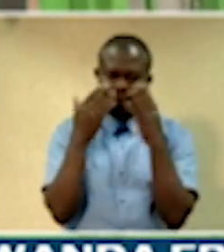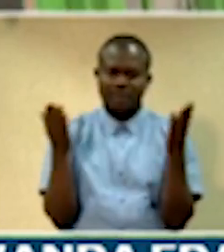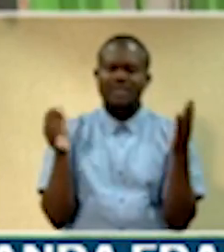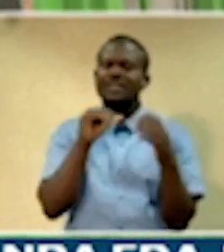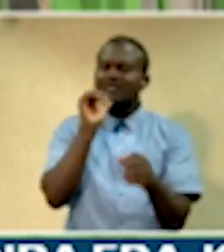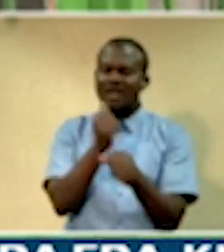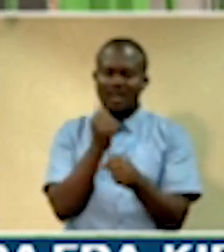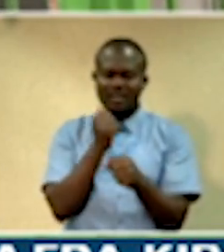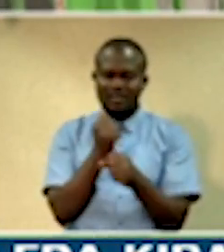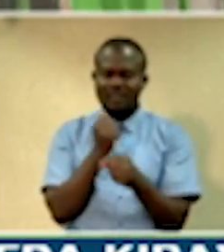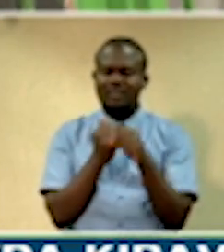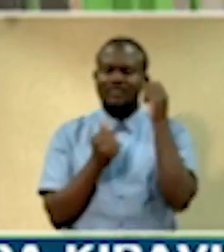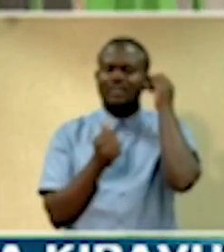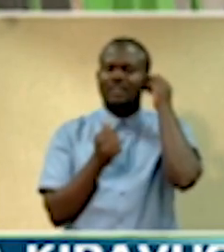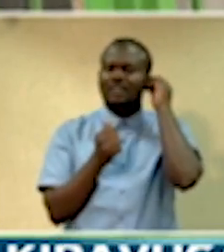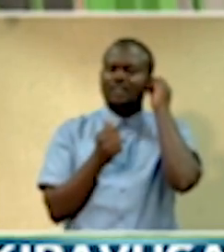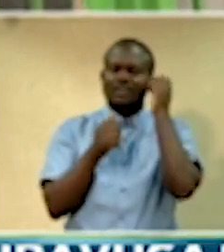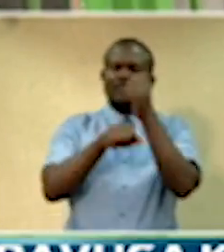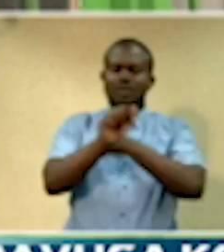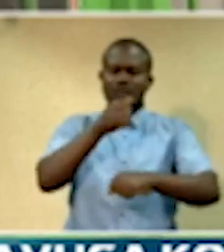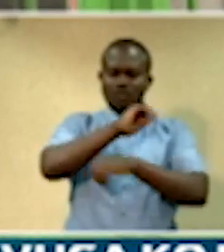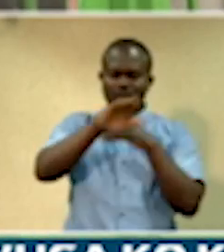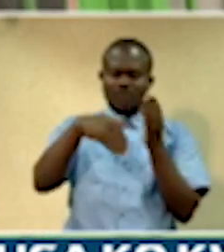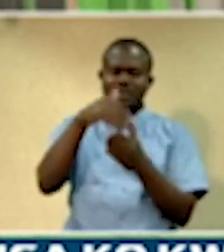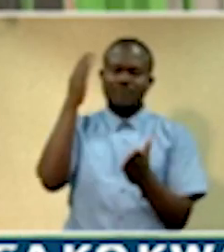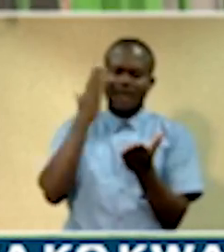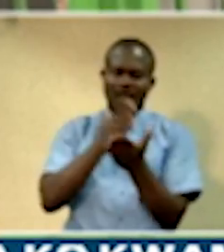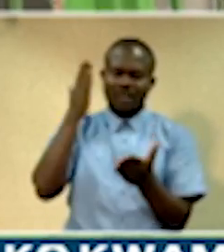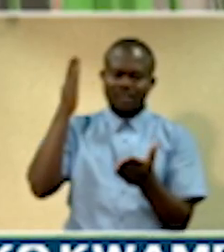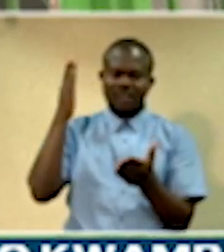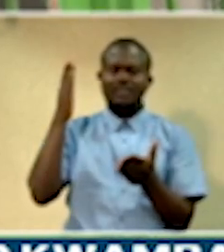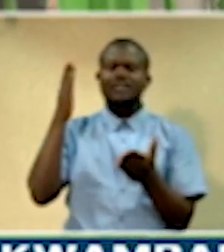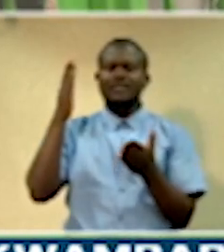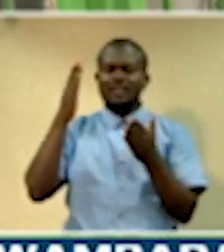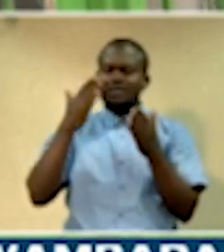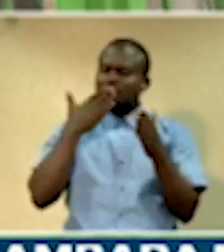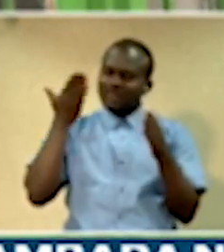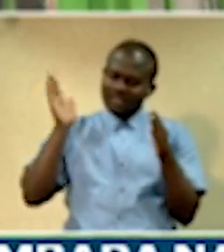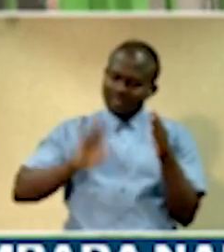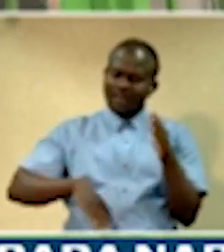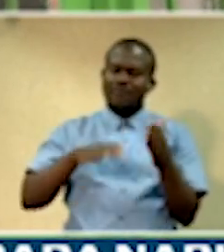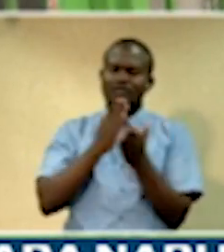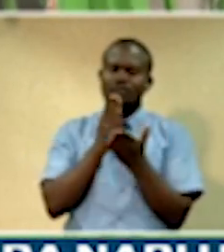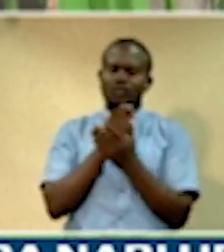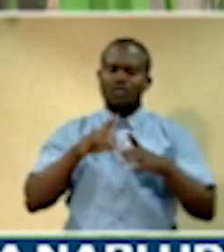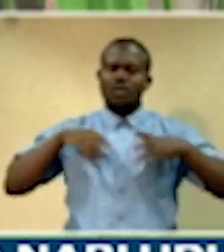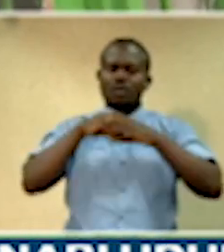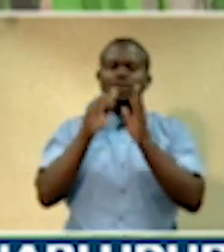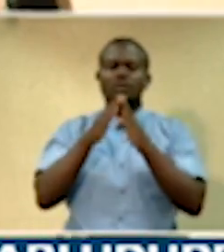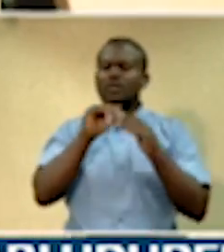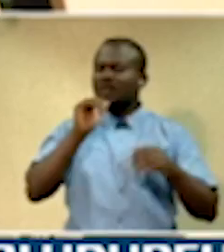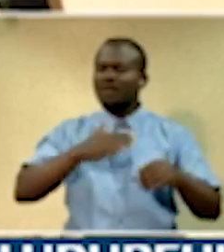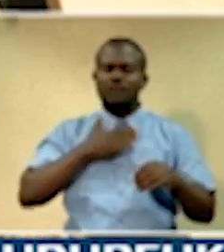Nta kazi bikorwa byose byarahagaze. Tumeze nabi kuba mu rugo